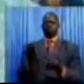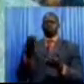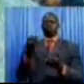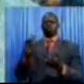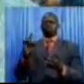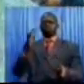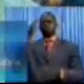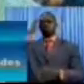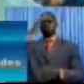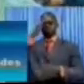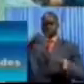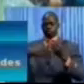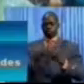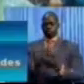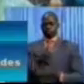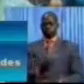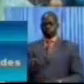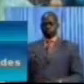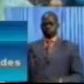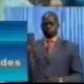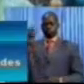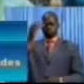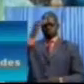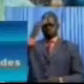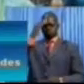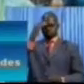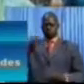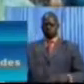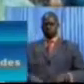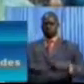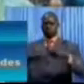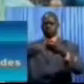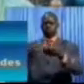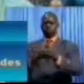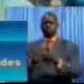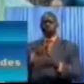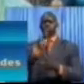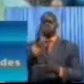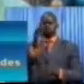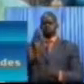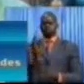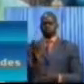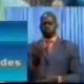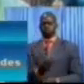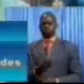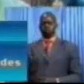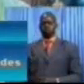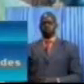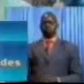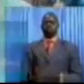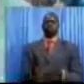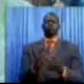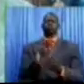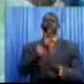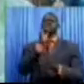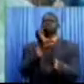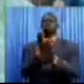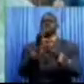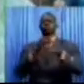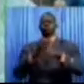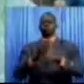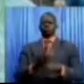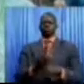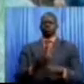y a et qu'ils sachent que ce qu'on met à leur disposition, c'est du matériel qui a été fabriqué selon des standards qui